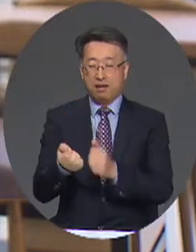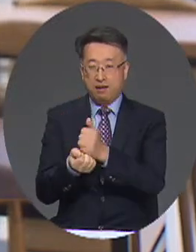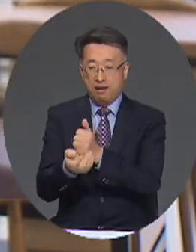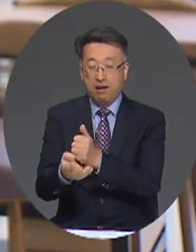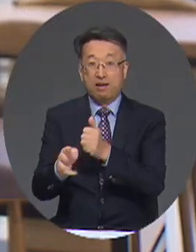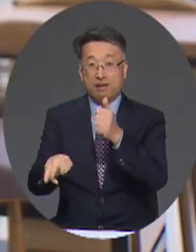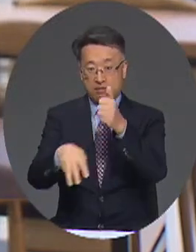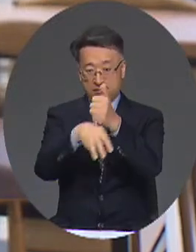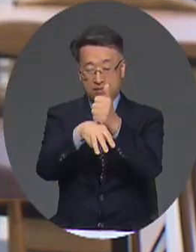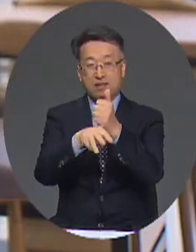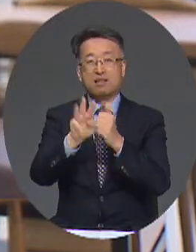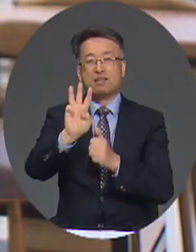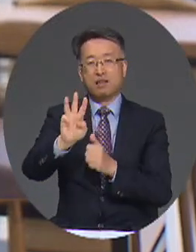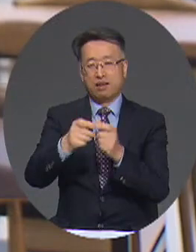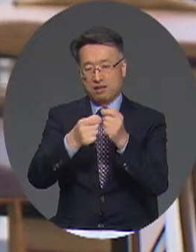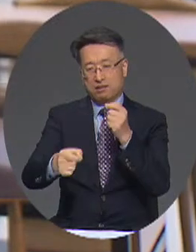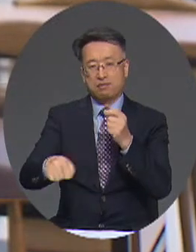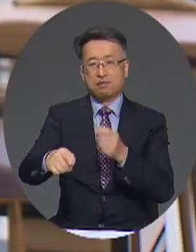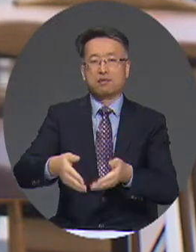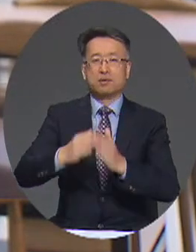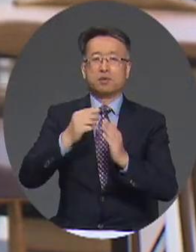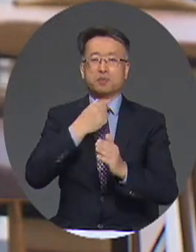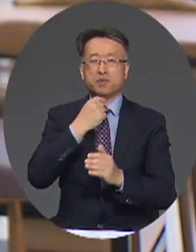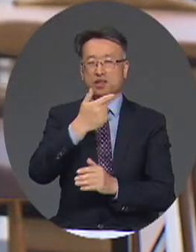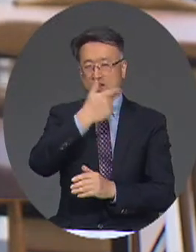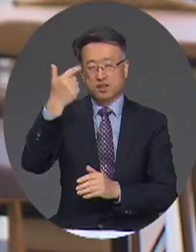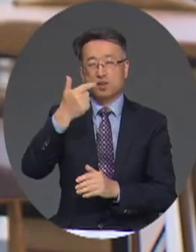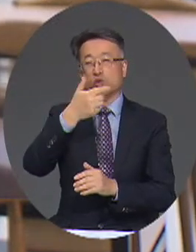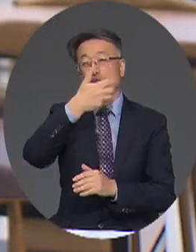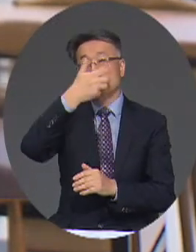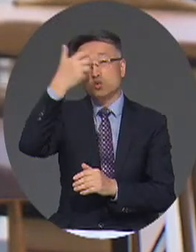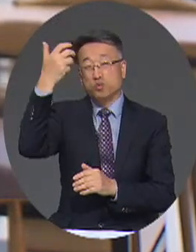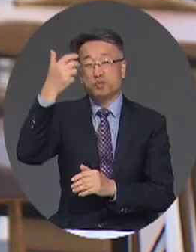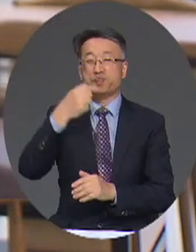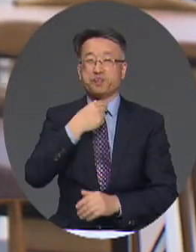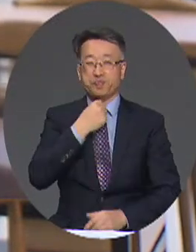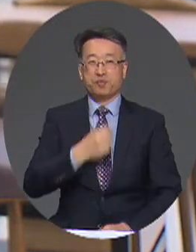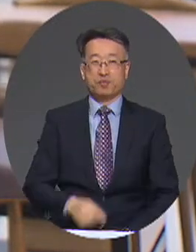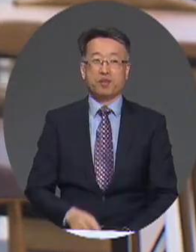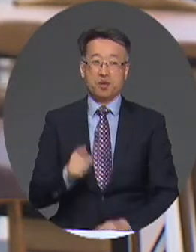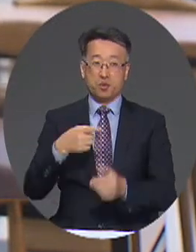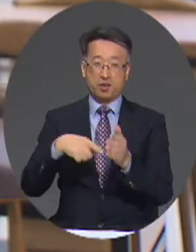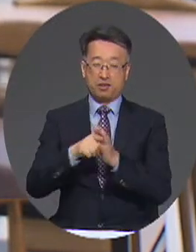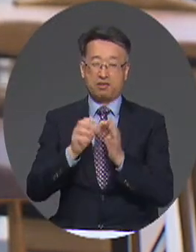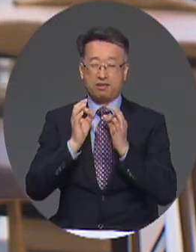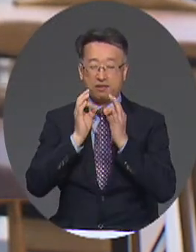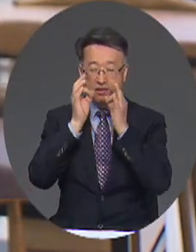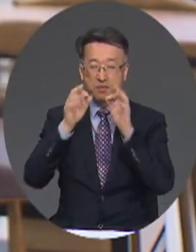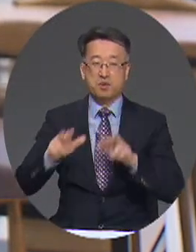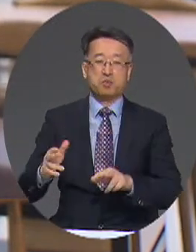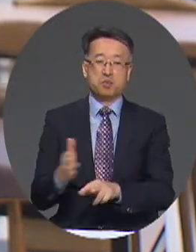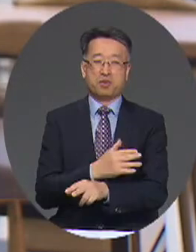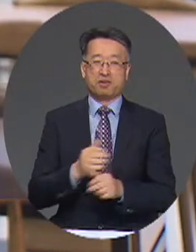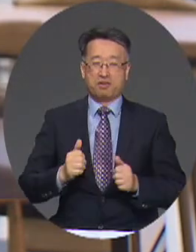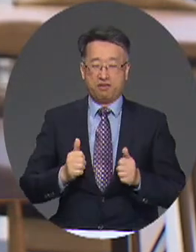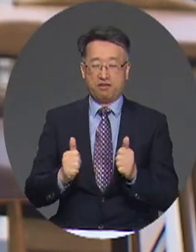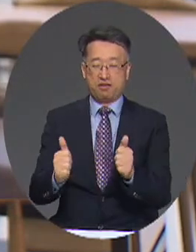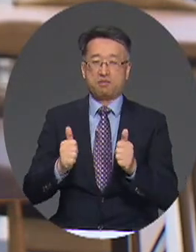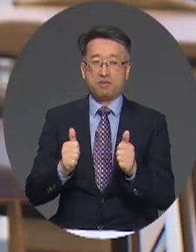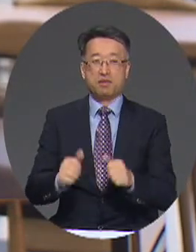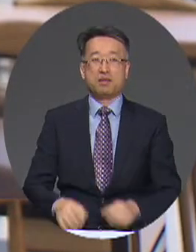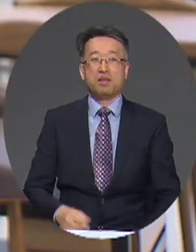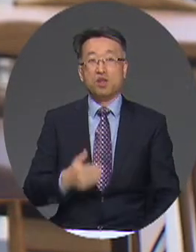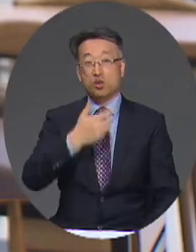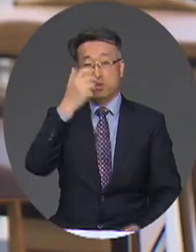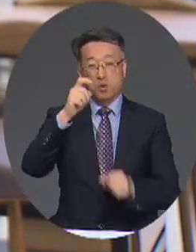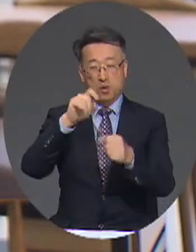지경을 한번 세워보는 게 저희 제일 큰 꿈이자 바람인데 그걸 위해서 열심히 지금부터 열심히 노력해서 그